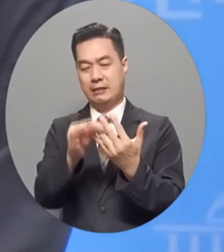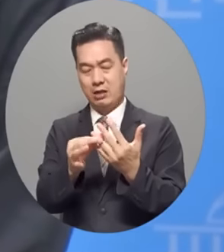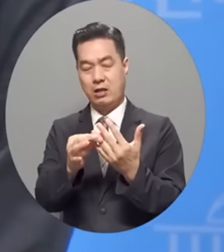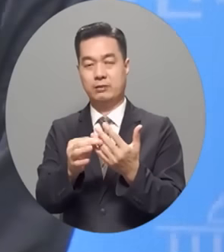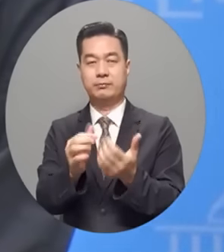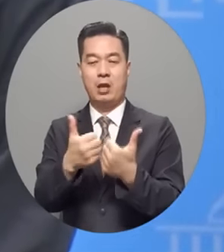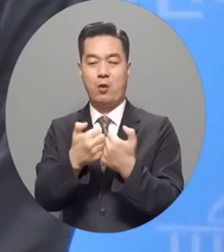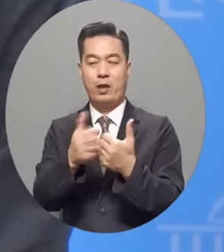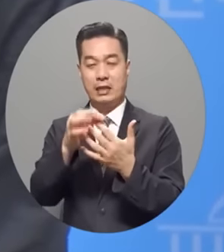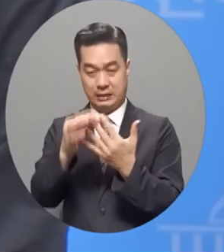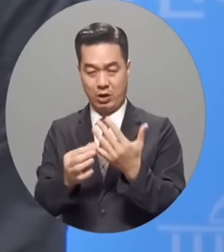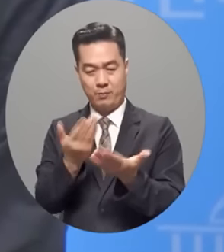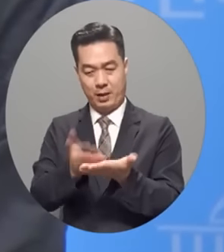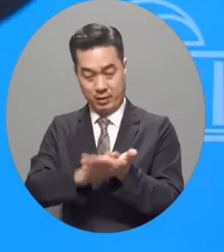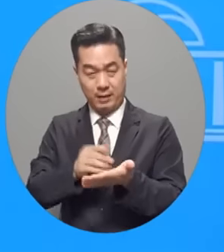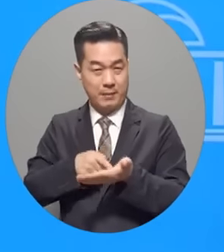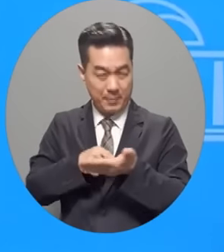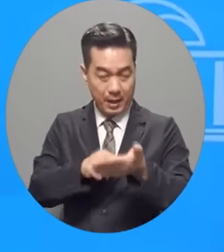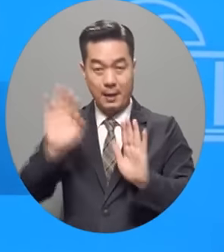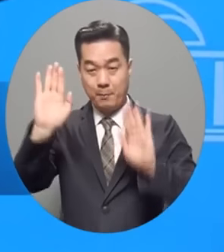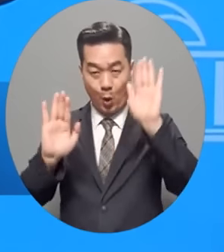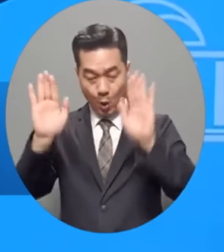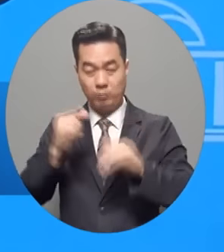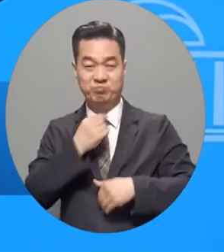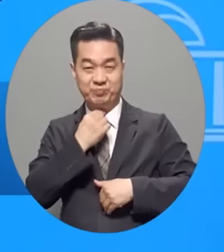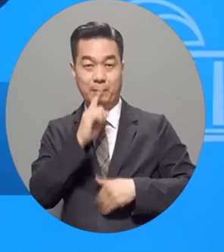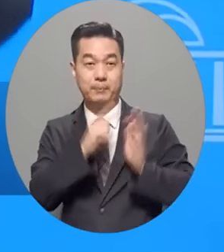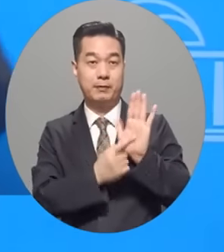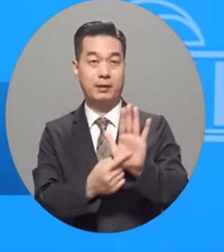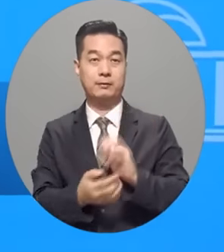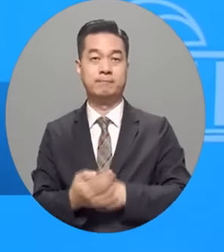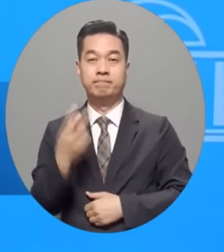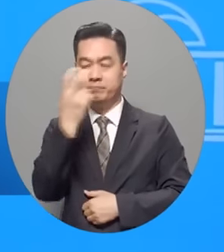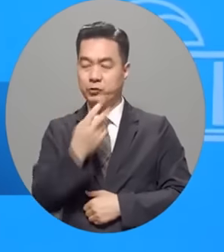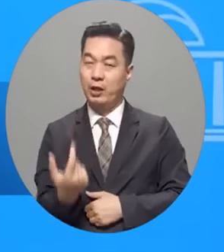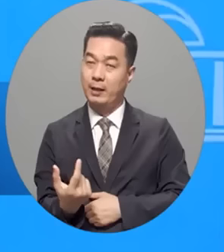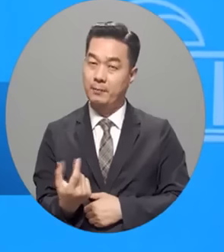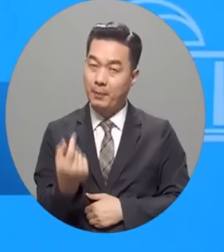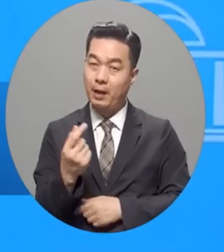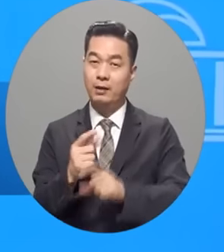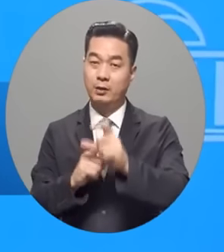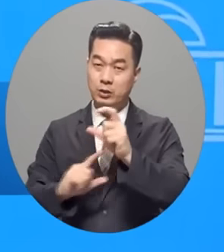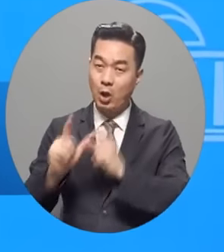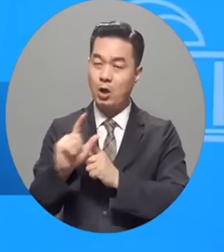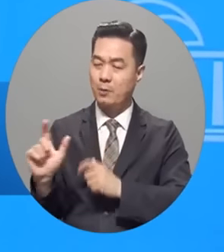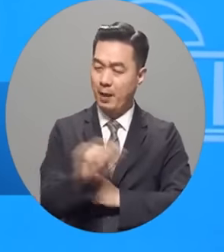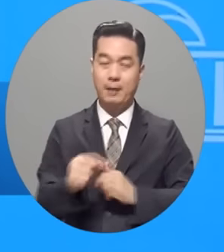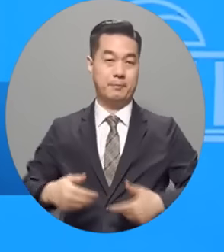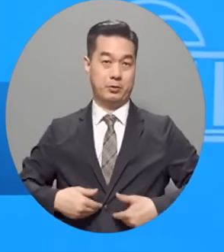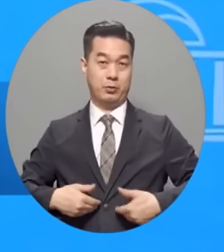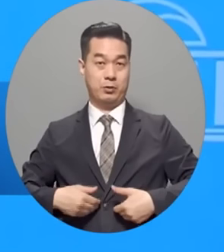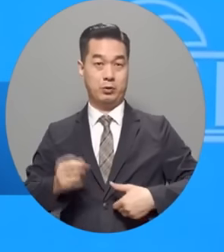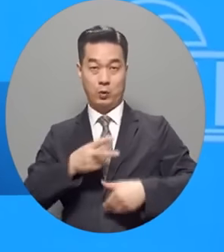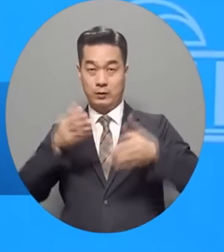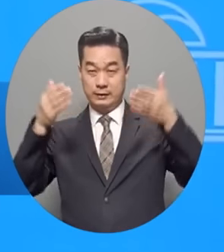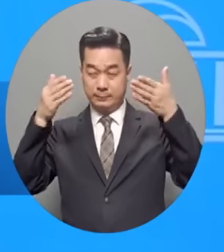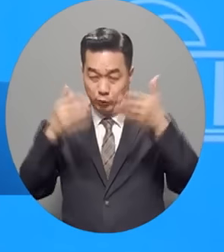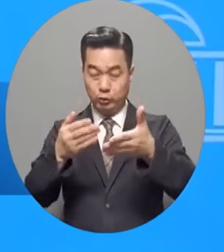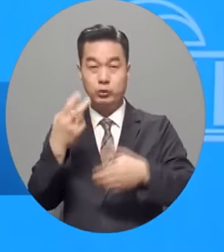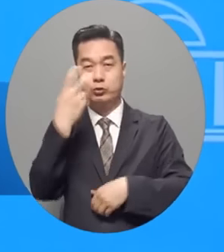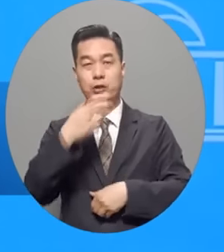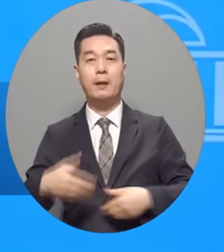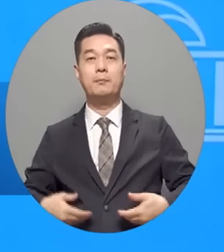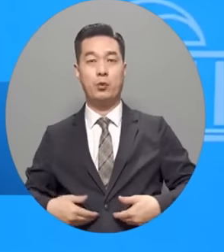표결에 나서겠다는 입장입니다. 수사에 좀 더 속도가 필요하고 좀 더 집중적인 수사가